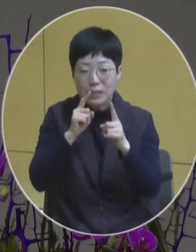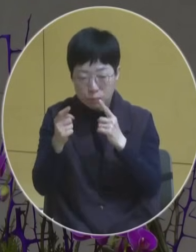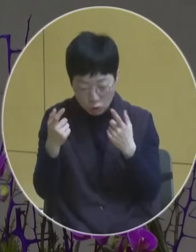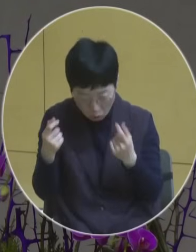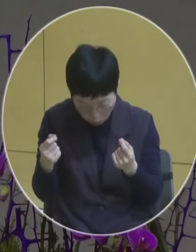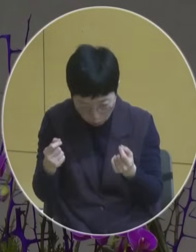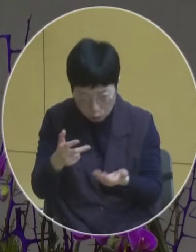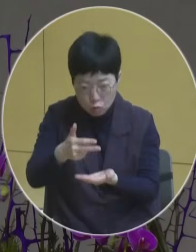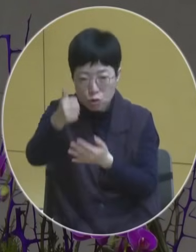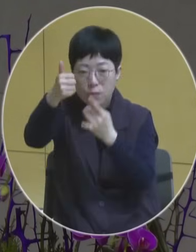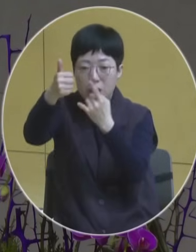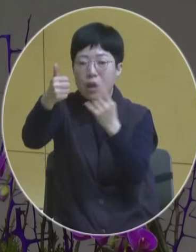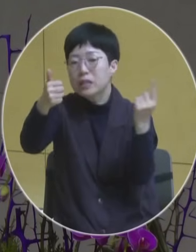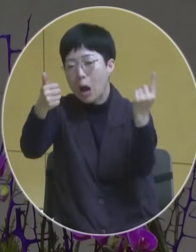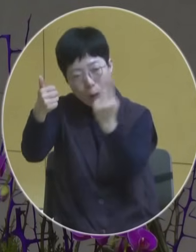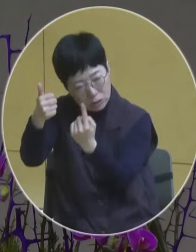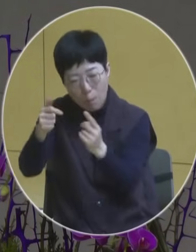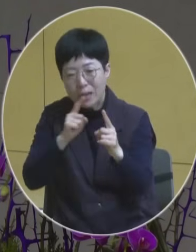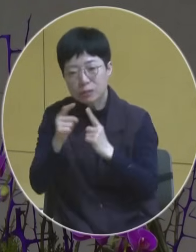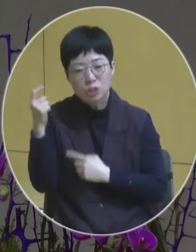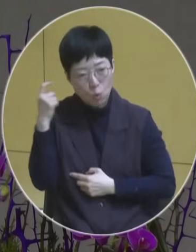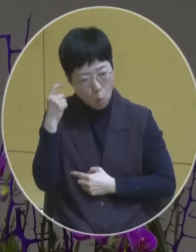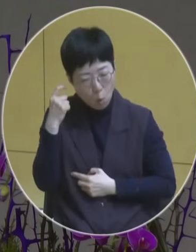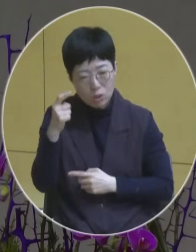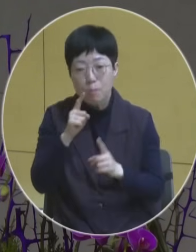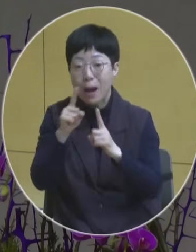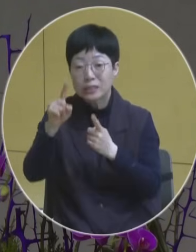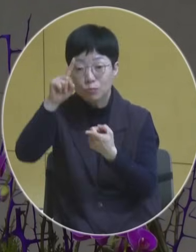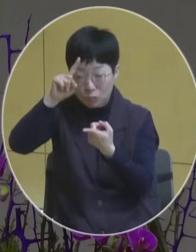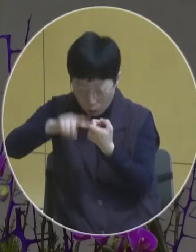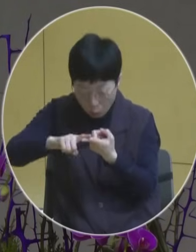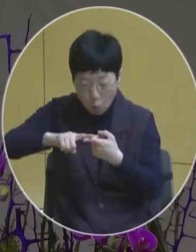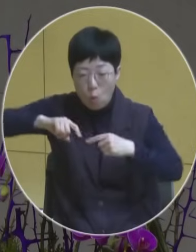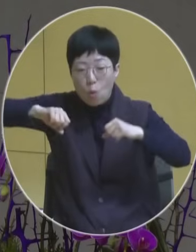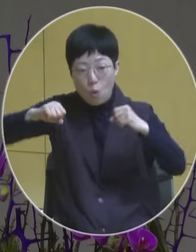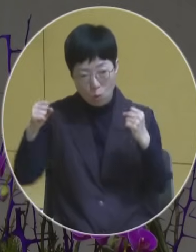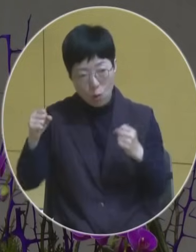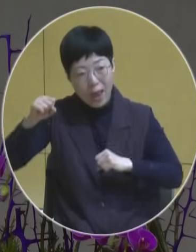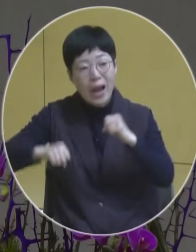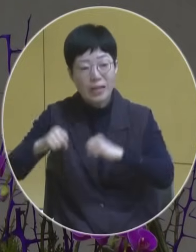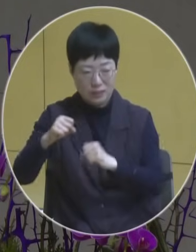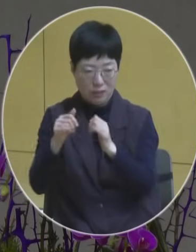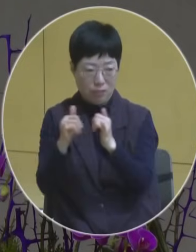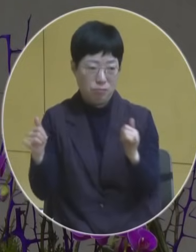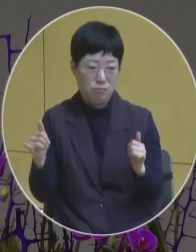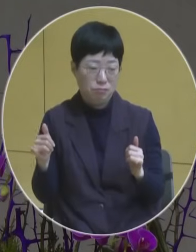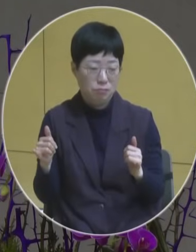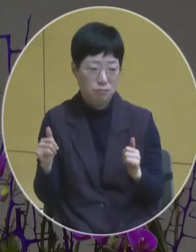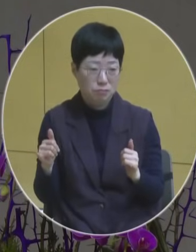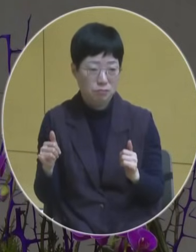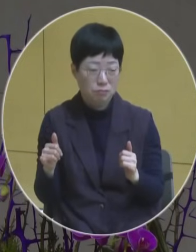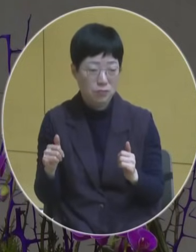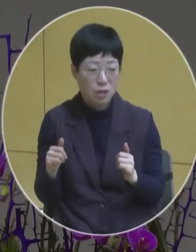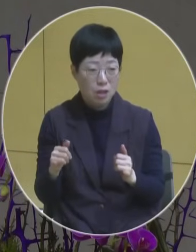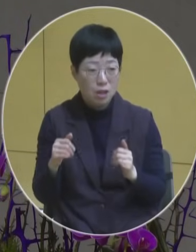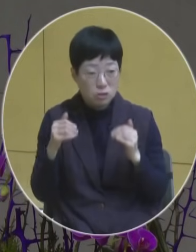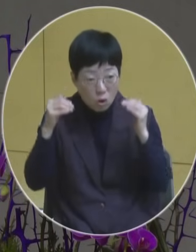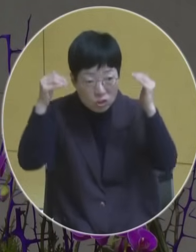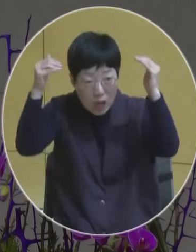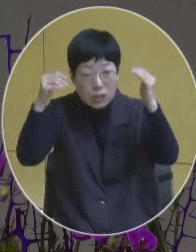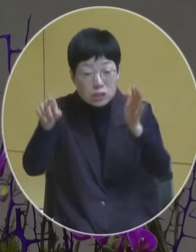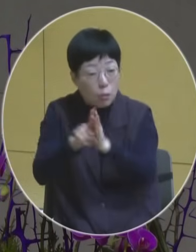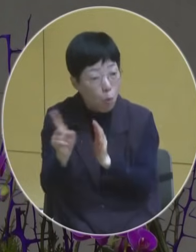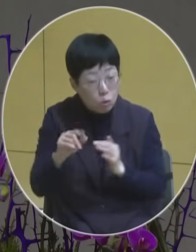말씀처럼 주님께 나와 말씀을 듣고 그 말씀대로 행하는 자라고 그렇게 얘기했습니다. 자, 성장하는 신앙이